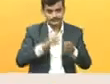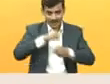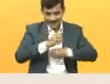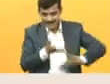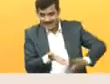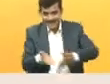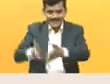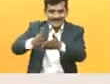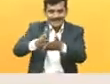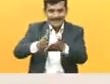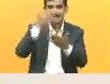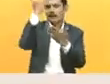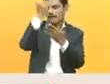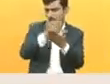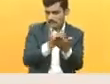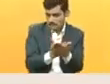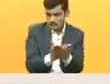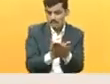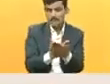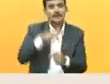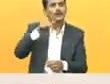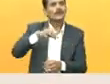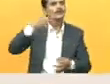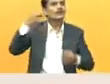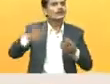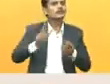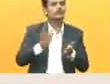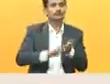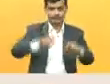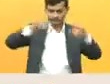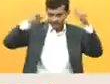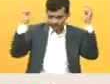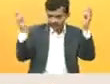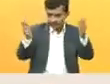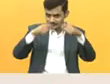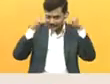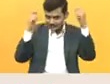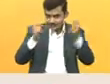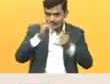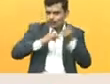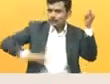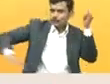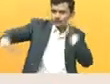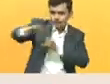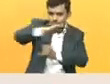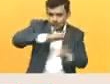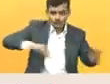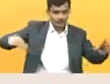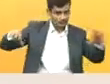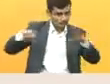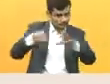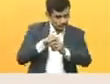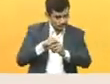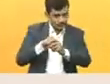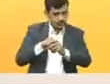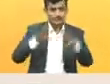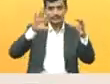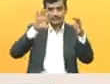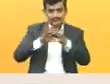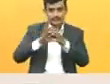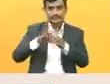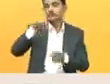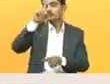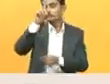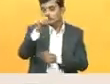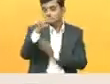मेला हमारे ये पर्व हमारे सामाजिक मेलजोल को, सद्भाव को, एकता